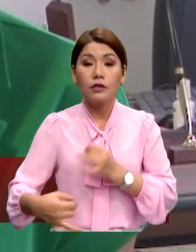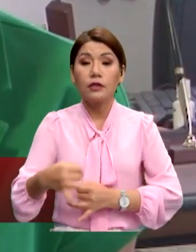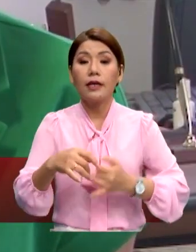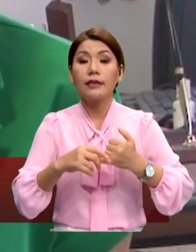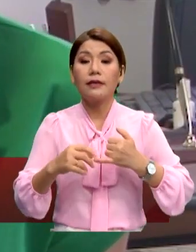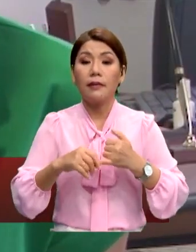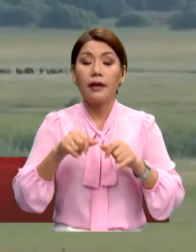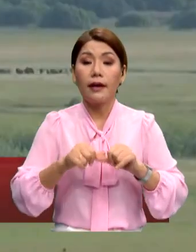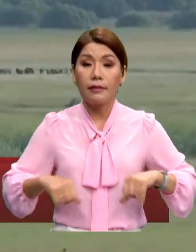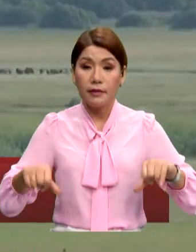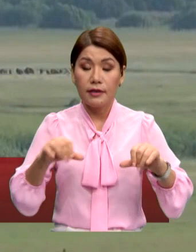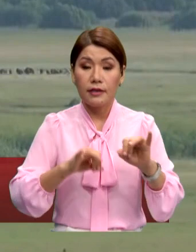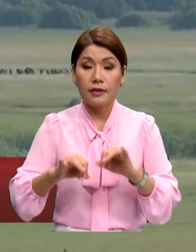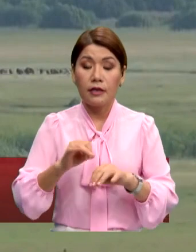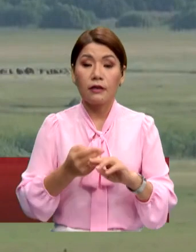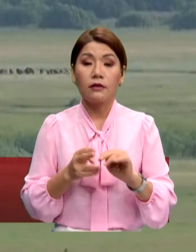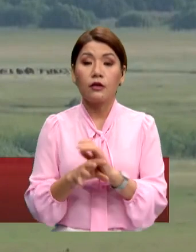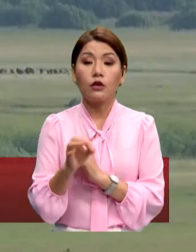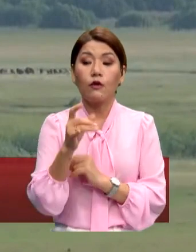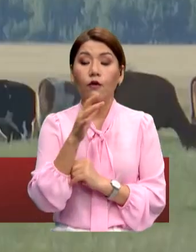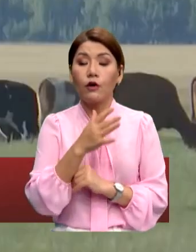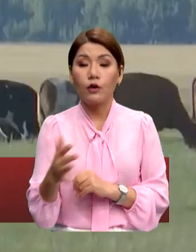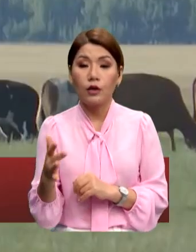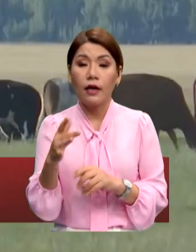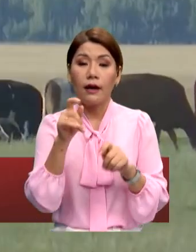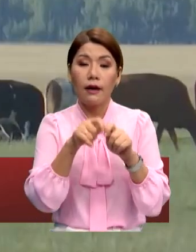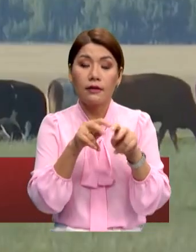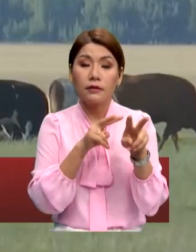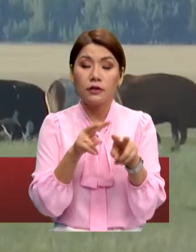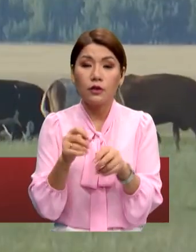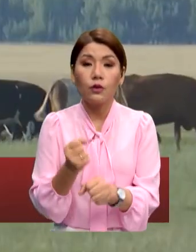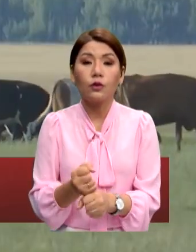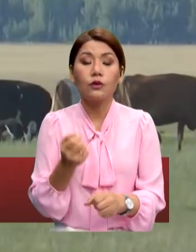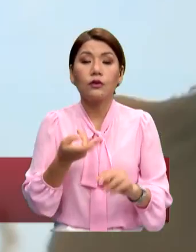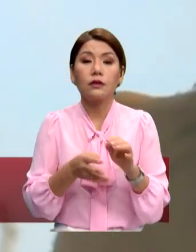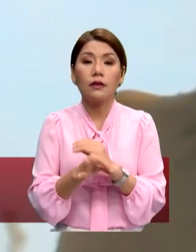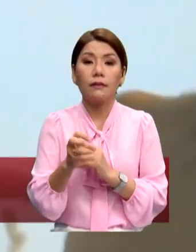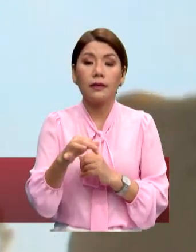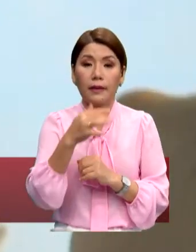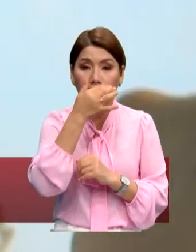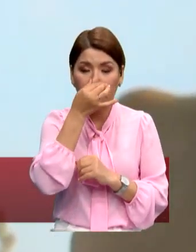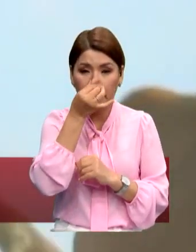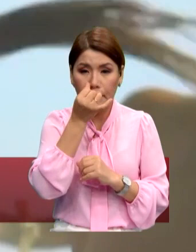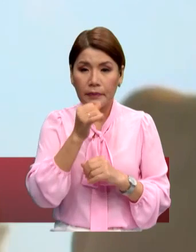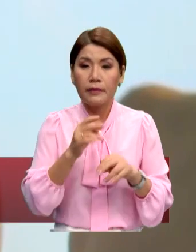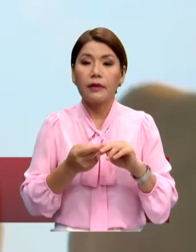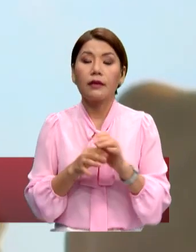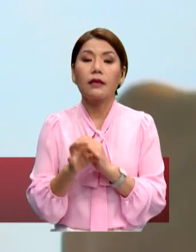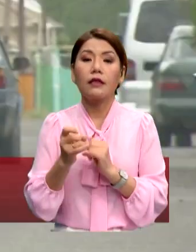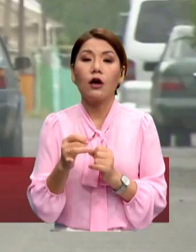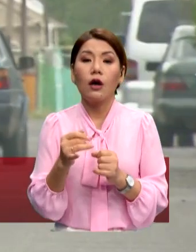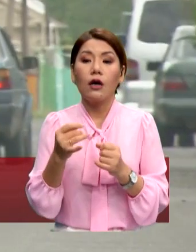земельная комиссия. Кроме этого, скорее всего, контроль будет усилен, а возвращенные неиспользованные земли будут переданы